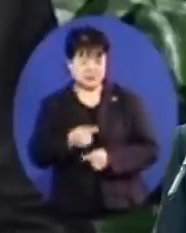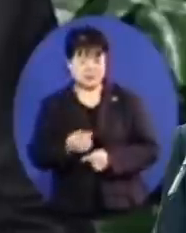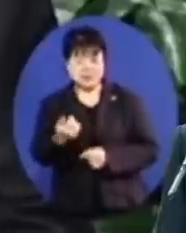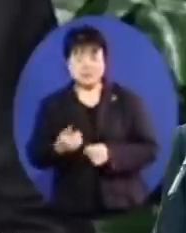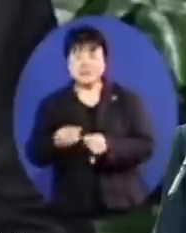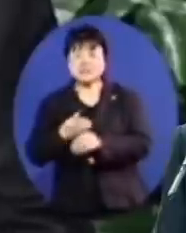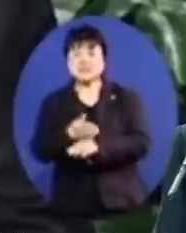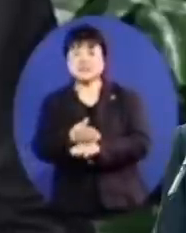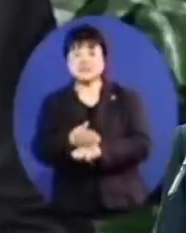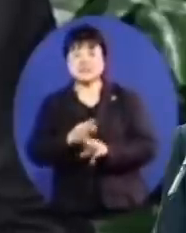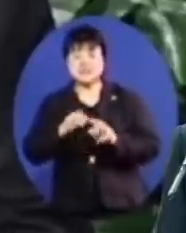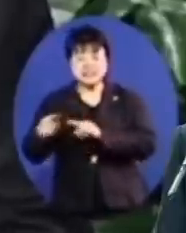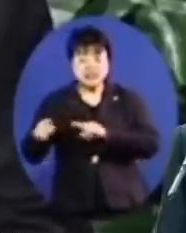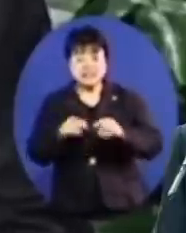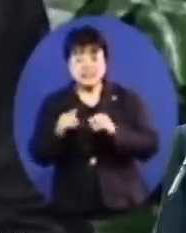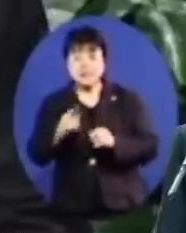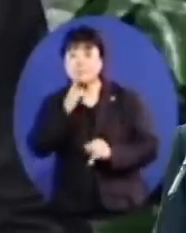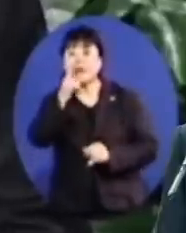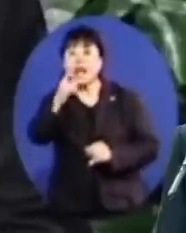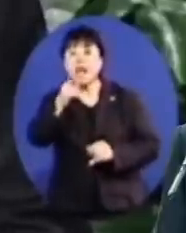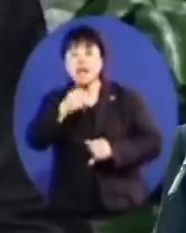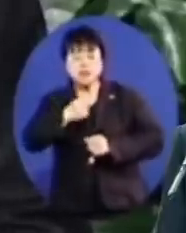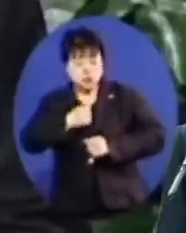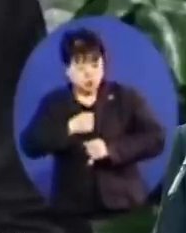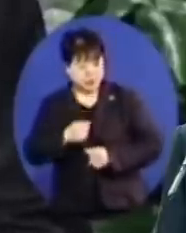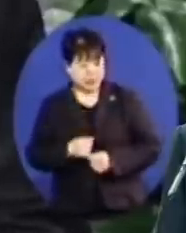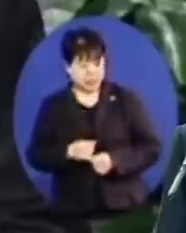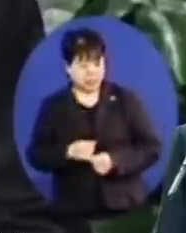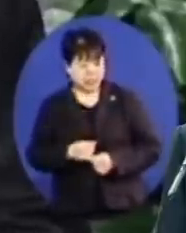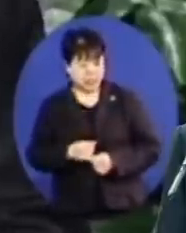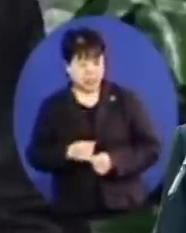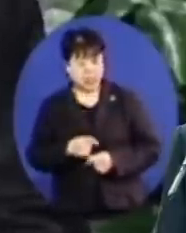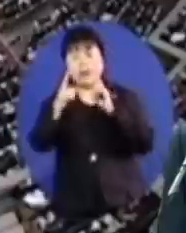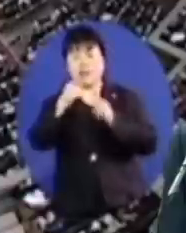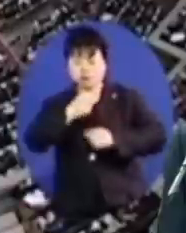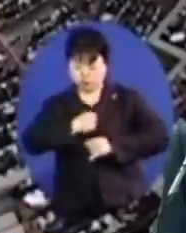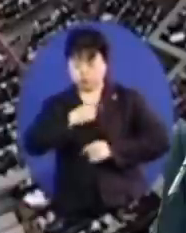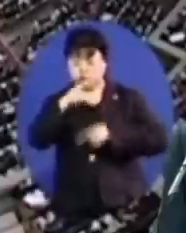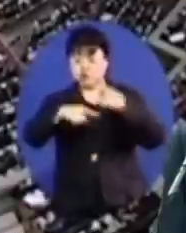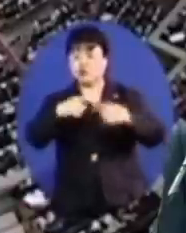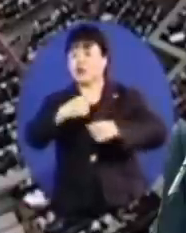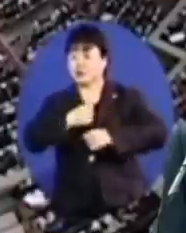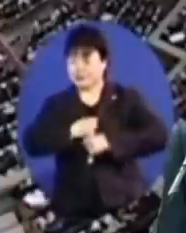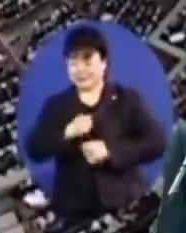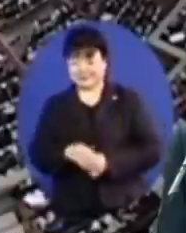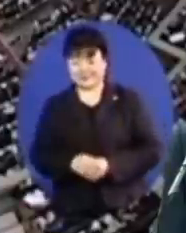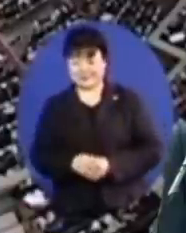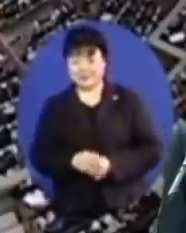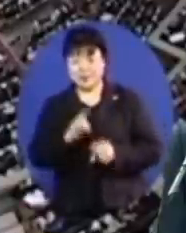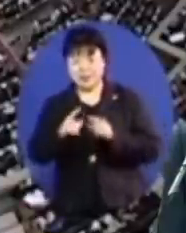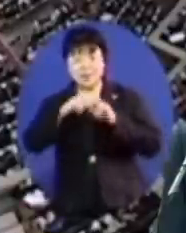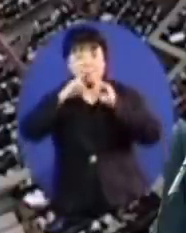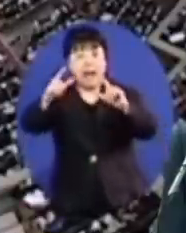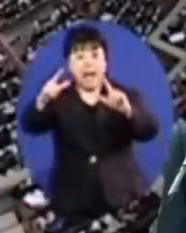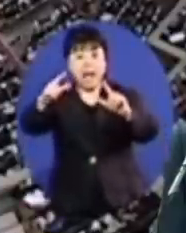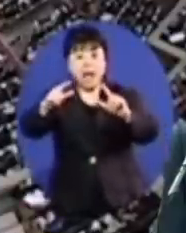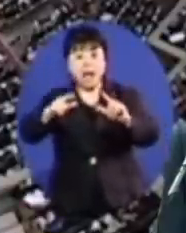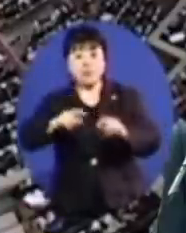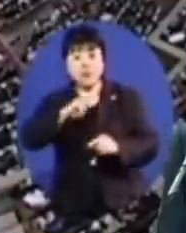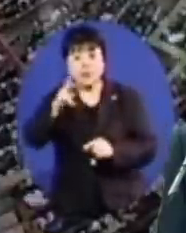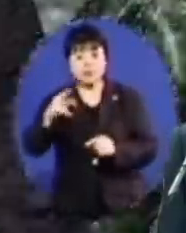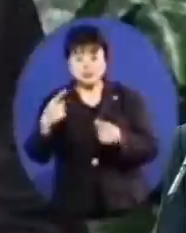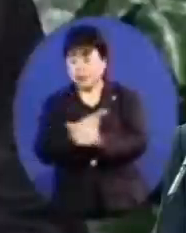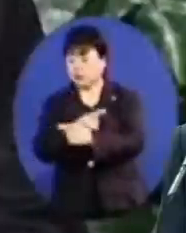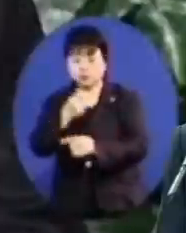제일 정치가들이 조심해야 될 것은 입을 조심해야 되는 것입니다. 한번 뱉어놓고는 도로 그둘 수가